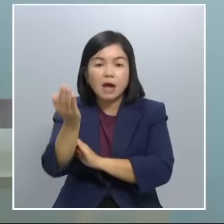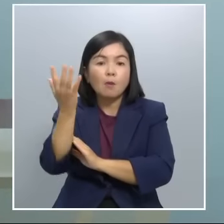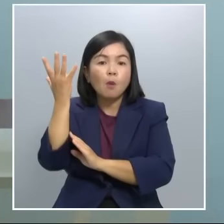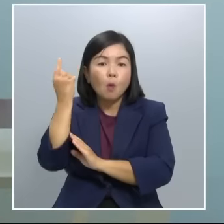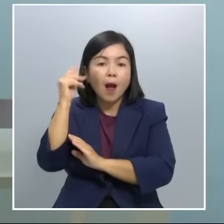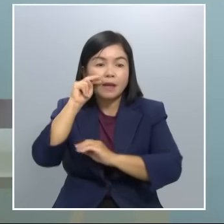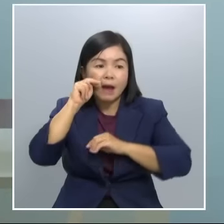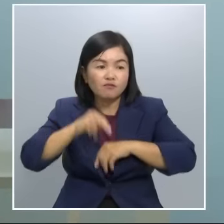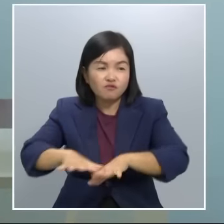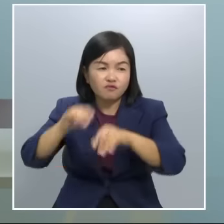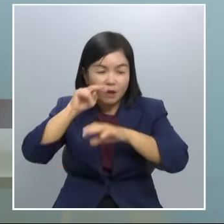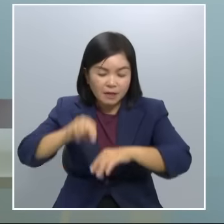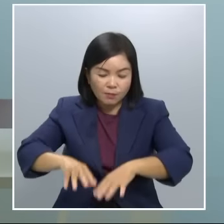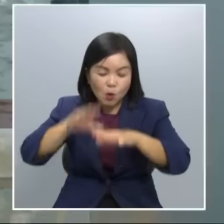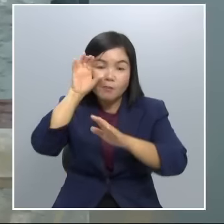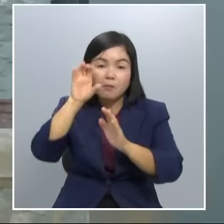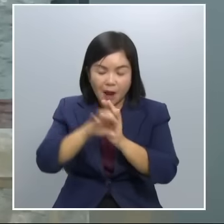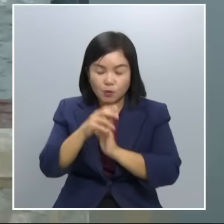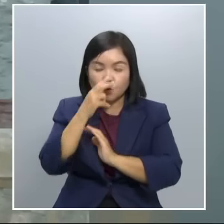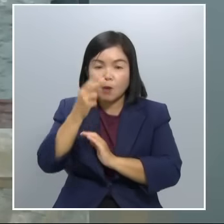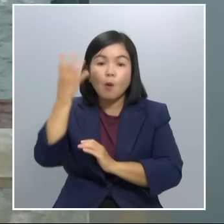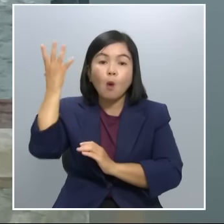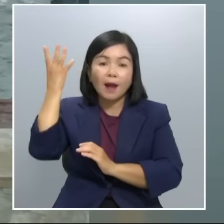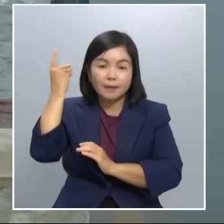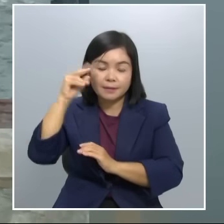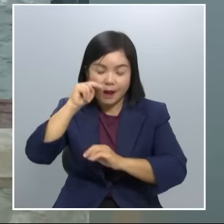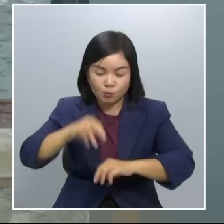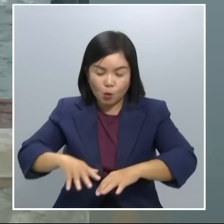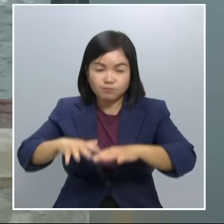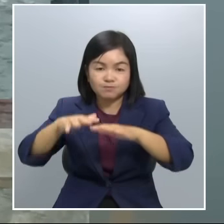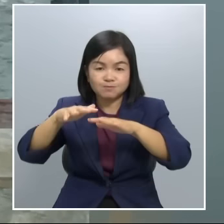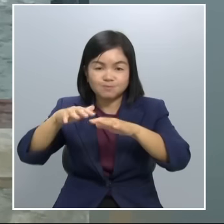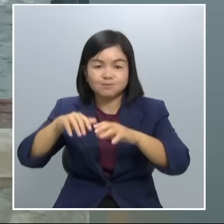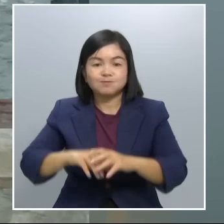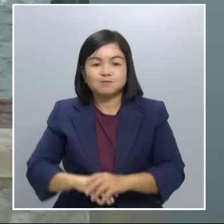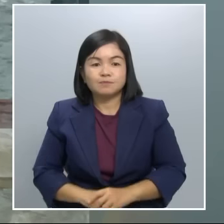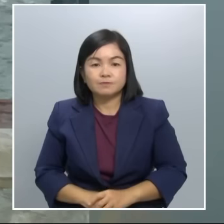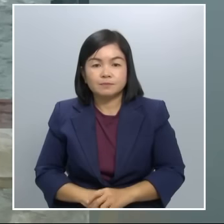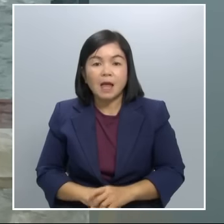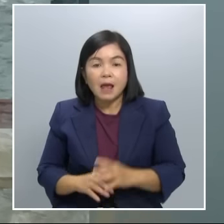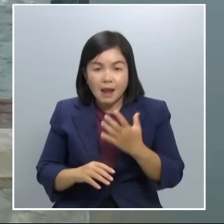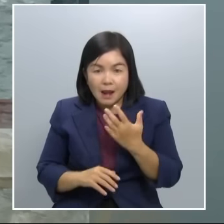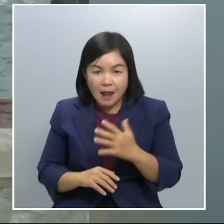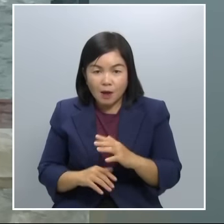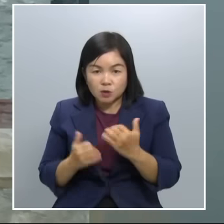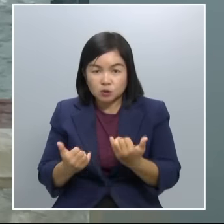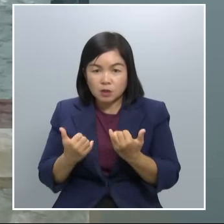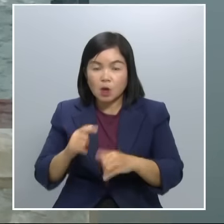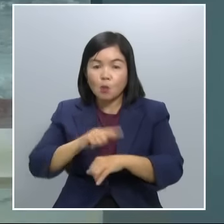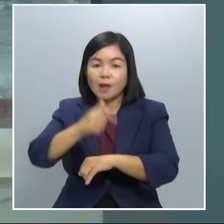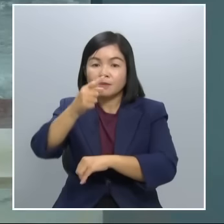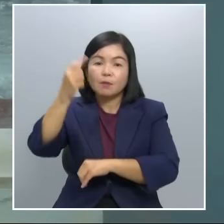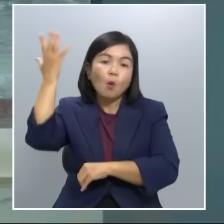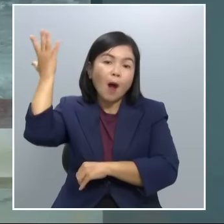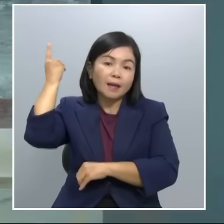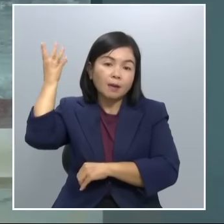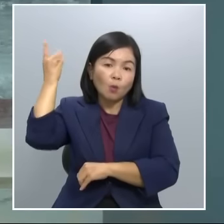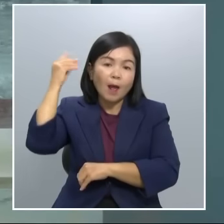ชมดูภาพเถอะนี่กระทั่งล่าสุดประมาณ11โมงเมื่อวาน